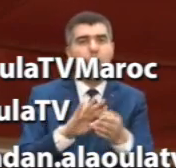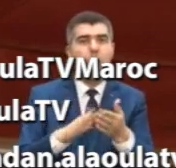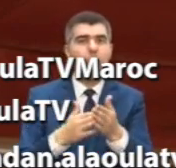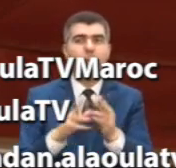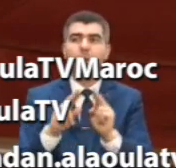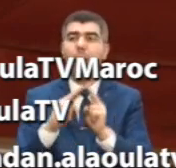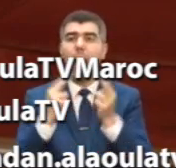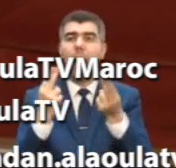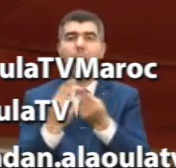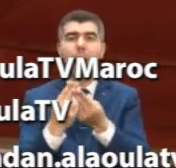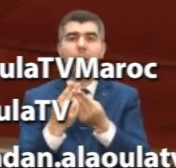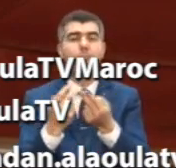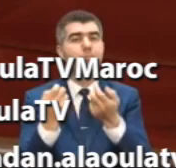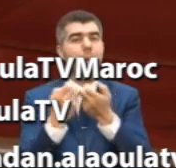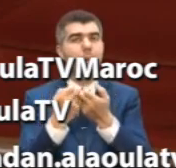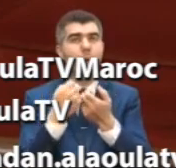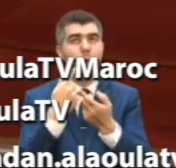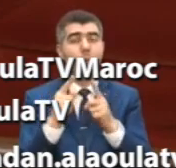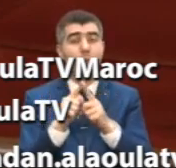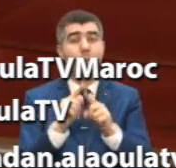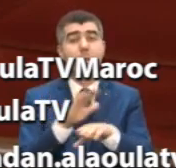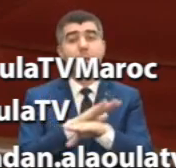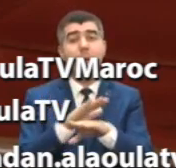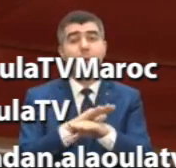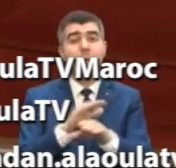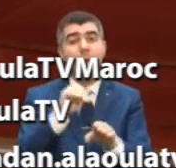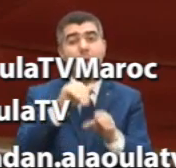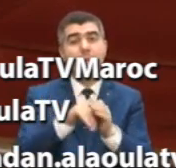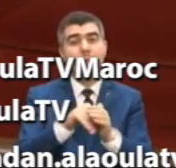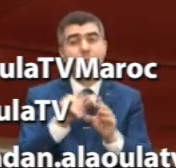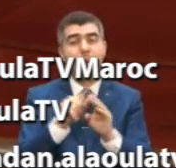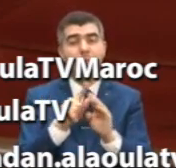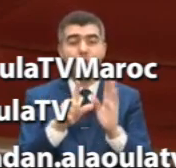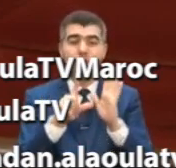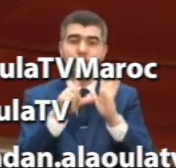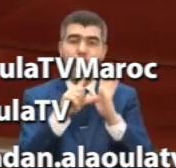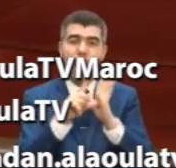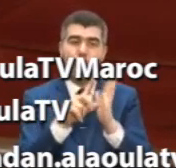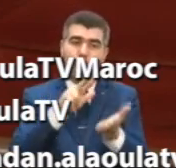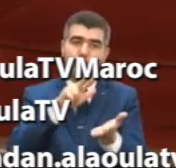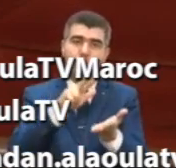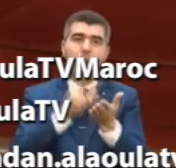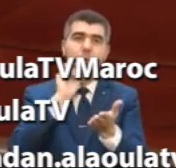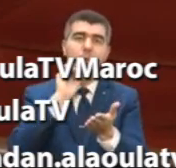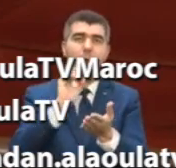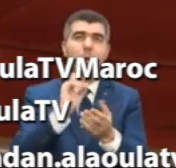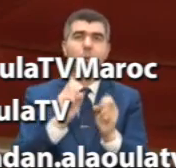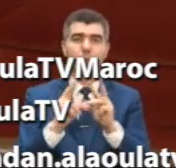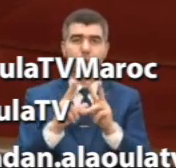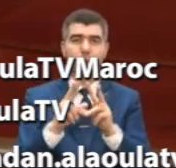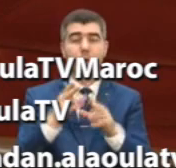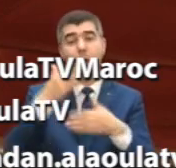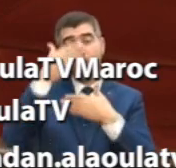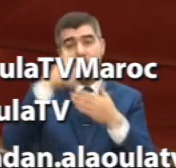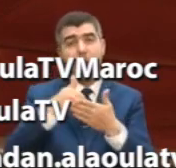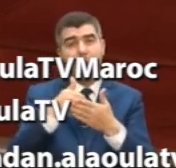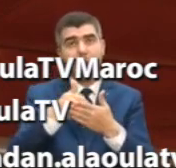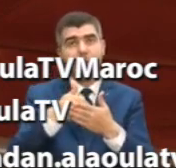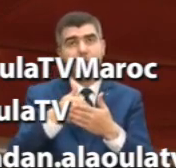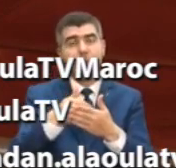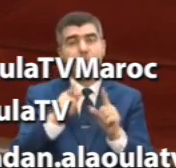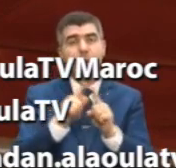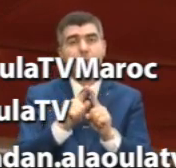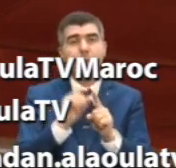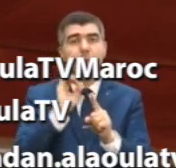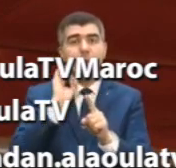حقه السياسه راه مكرسه بالدستور، الاحزاب السياسيه راه فاعل اساسي، لكن المغرب عنده خيار، اختار